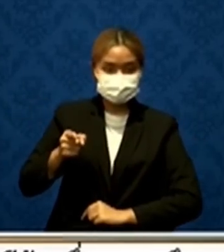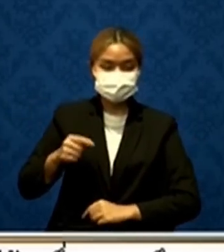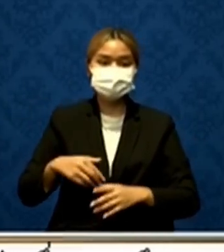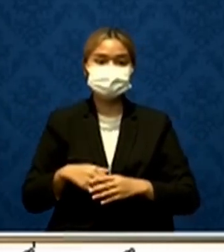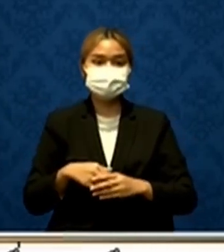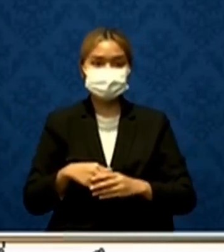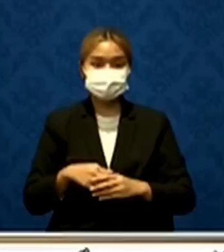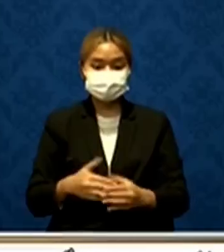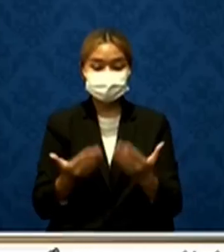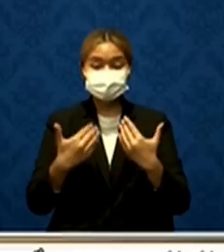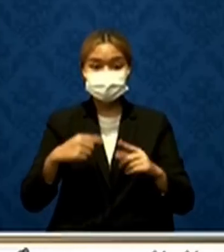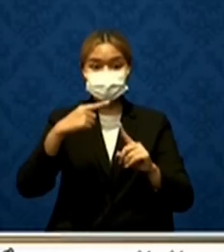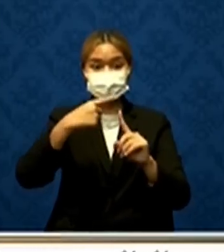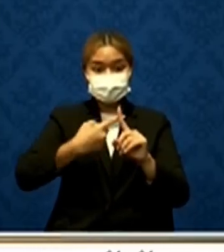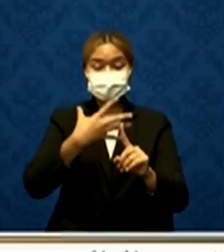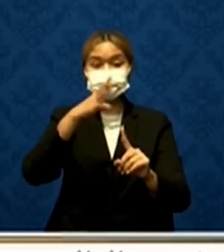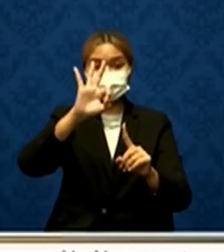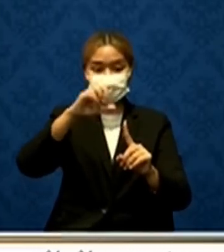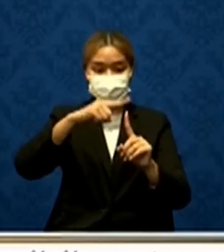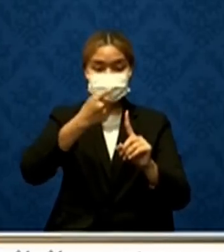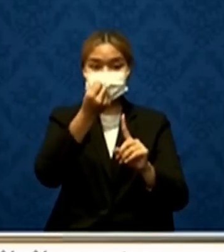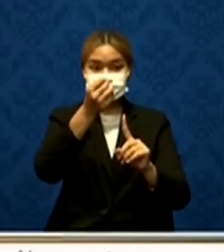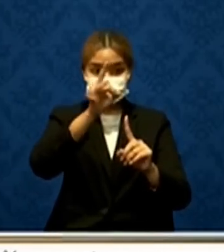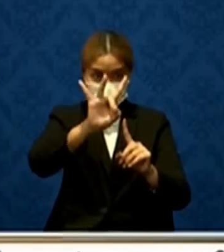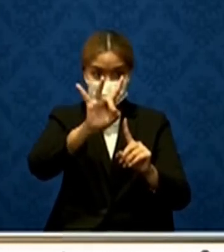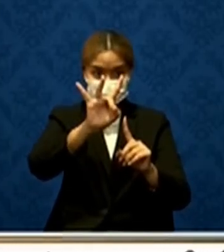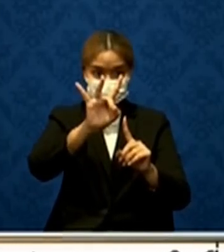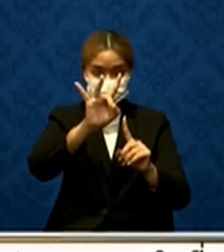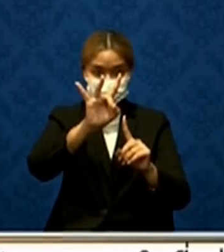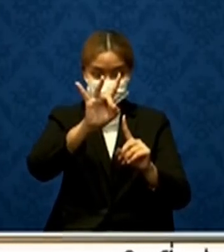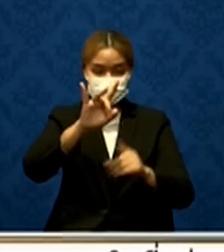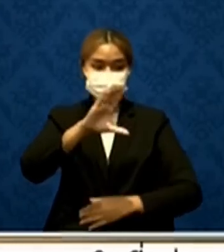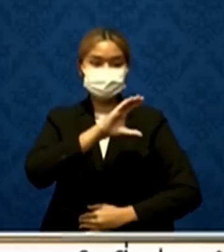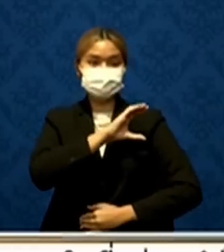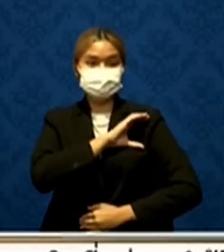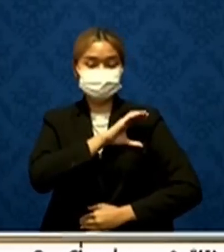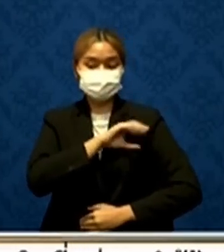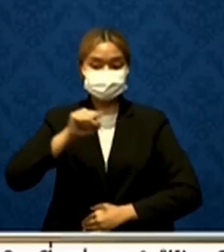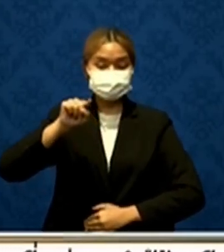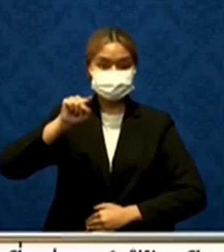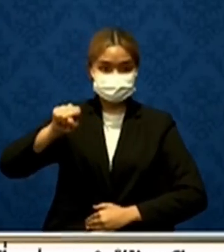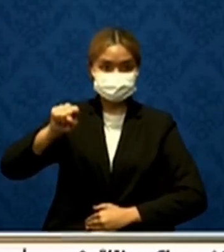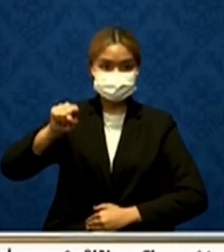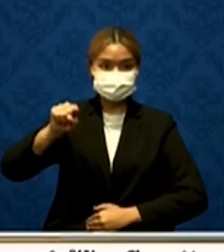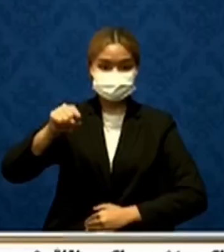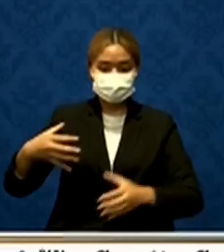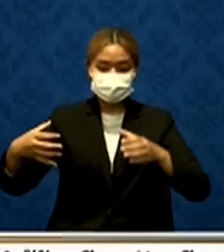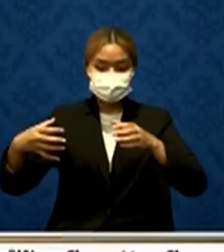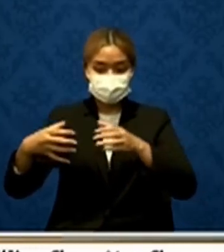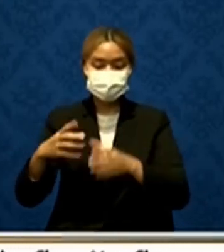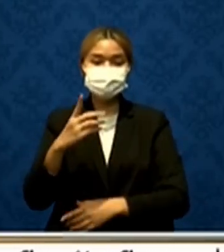18กันยายนพวกในการไปแจ้งความอดีตรักษาการผู้อำนวยการกับพวกกับ